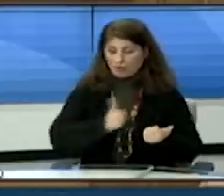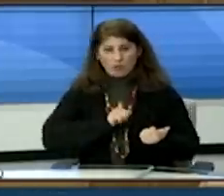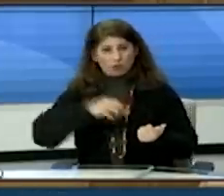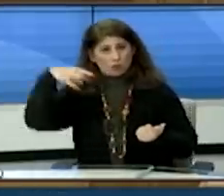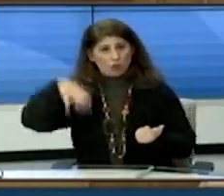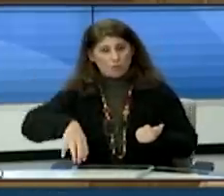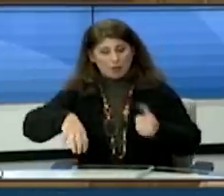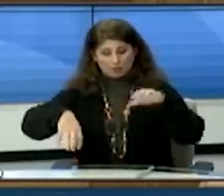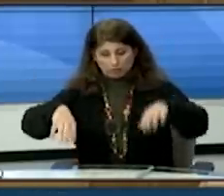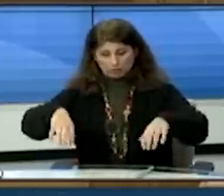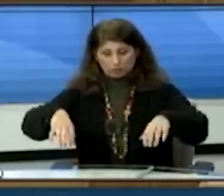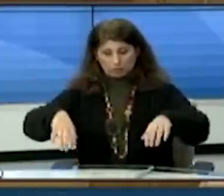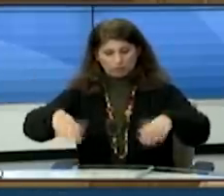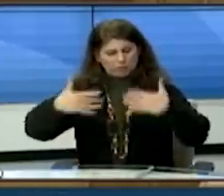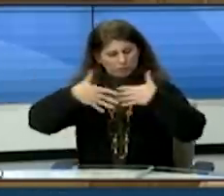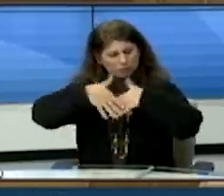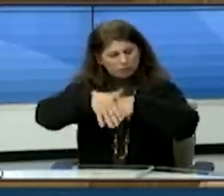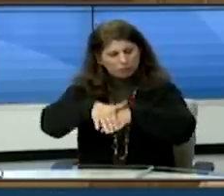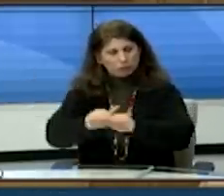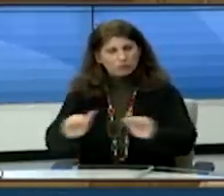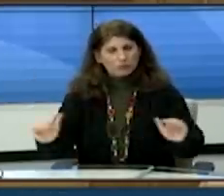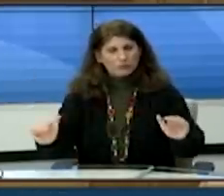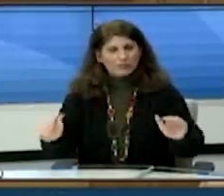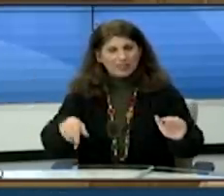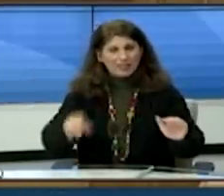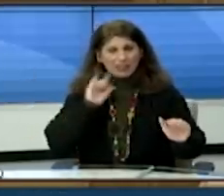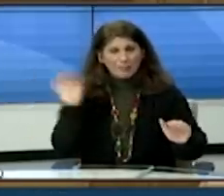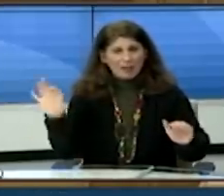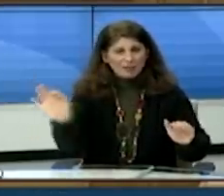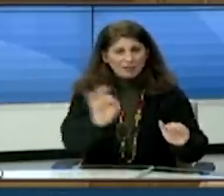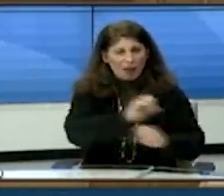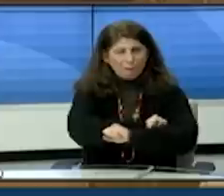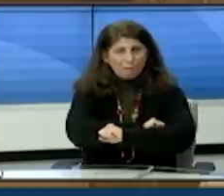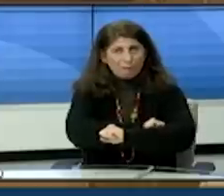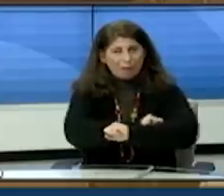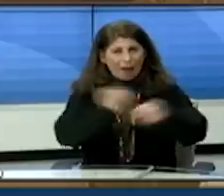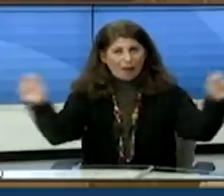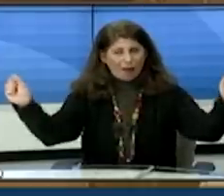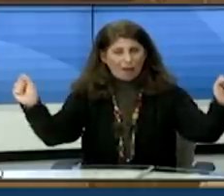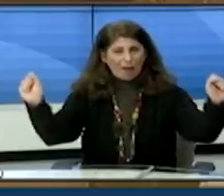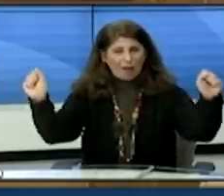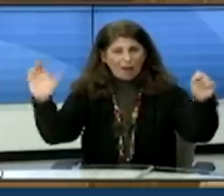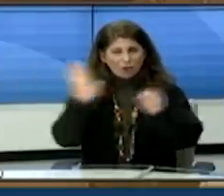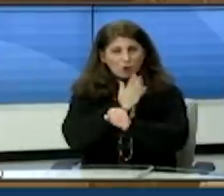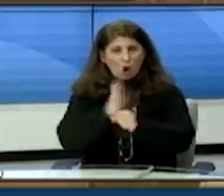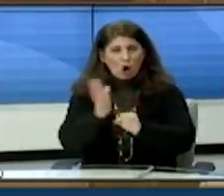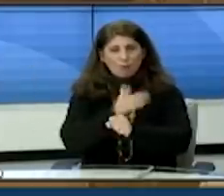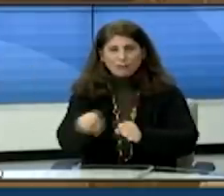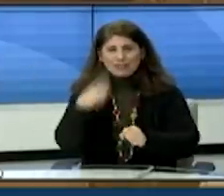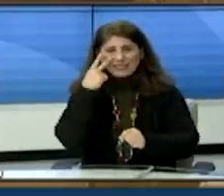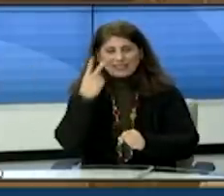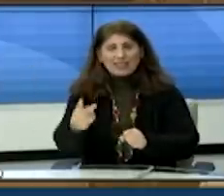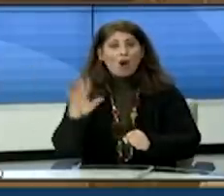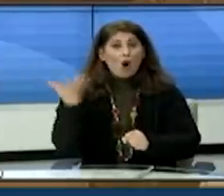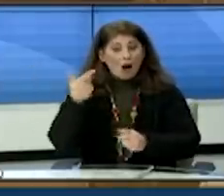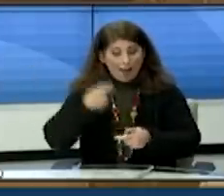ήρθε η πανδημία και τα σκόρπισε αυτά στους τέσσερις ανέμους, αποδεικνύοντας ότι όσο υπάρχει